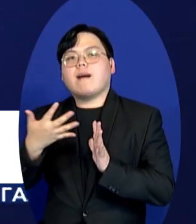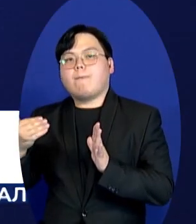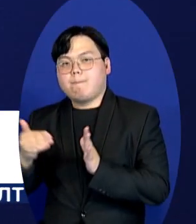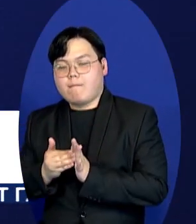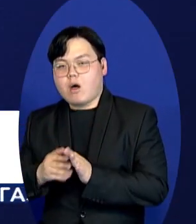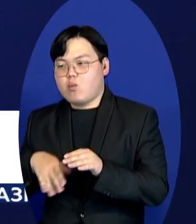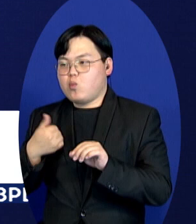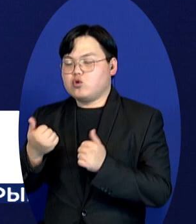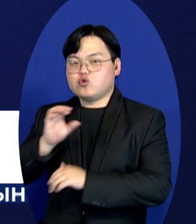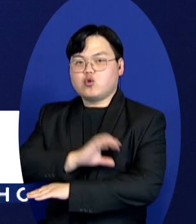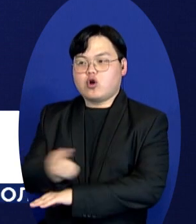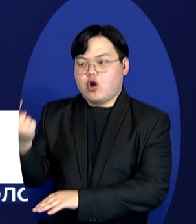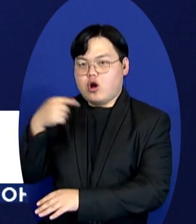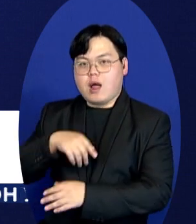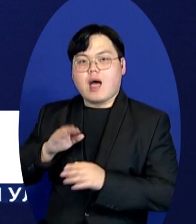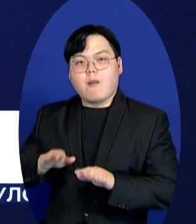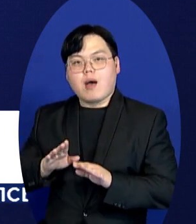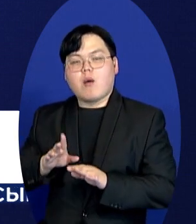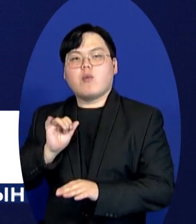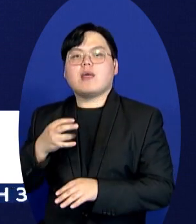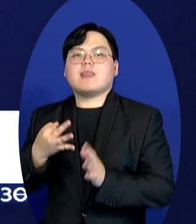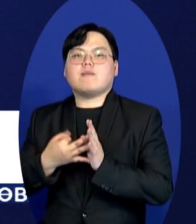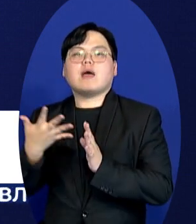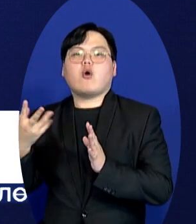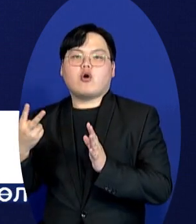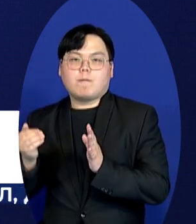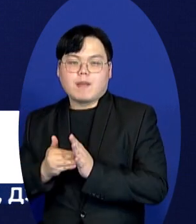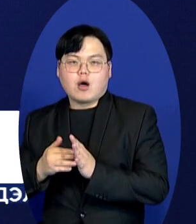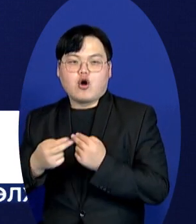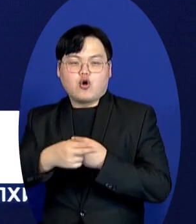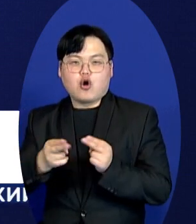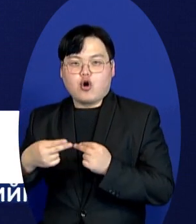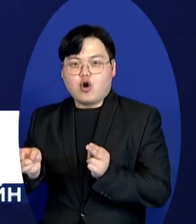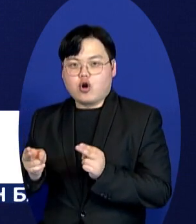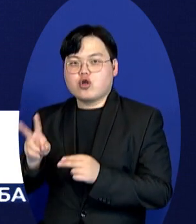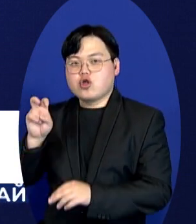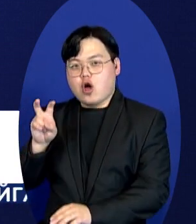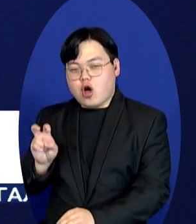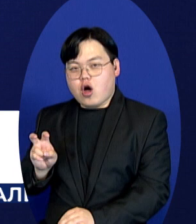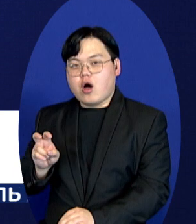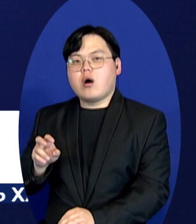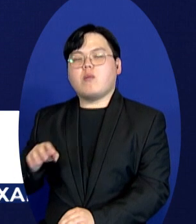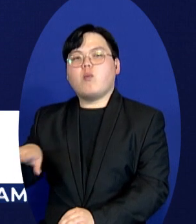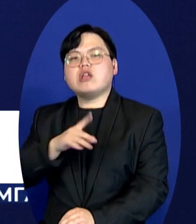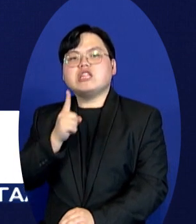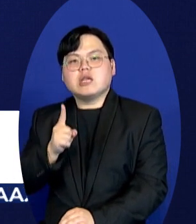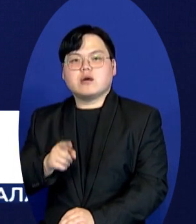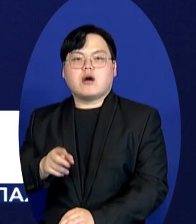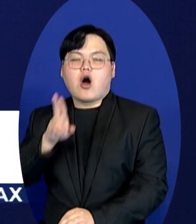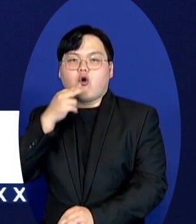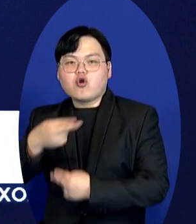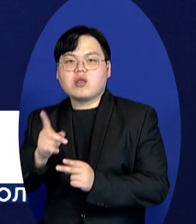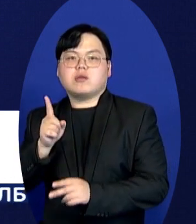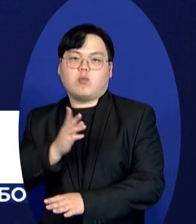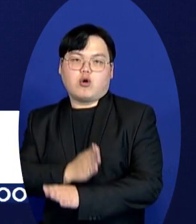Бусад сургуулийн оюутан амьдрах бол 852,000. Эдгээр өрөөнүүд нь нийтийн ариун цэврийн өрөөтэй нийтийн гал тогоотой байдаг байна. Гадаад оюутны